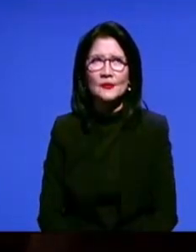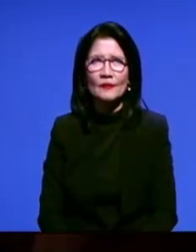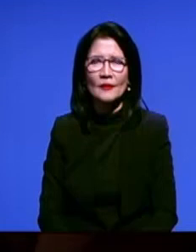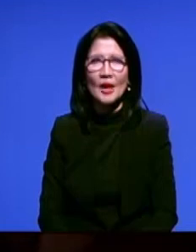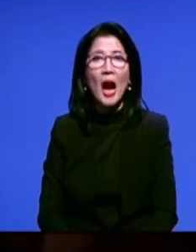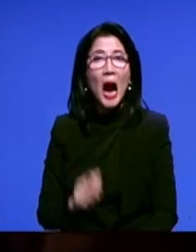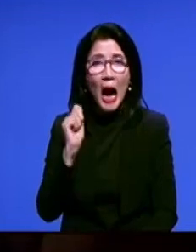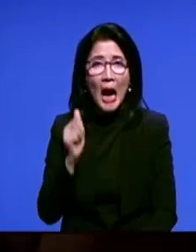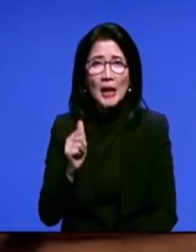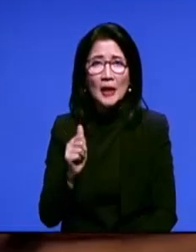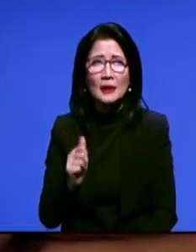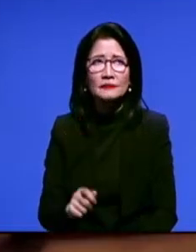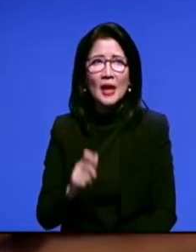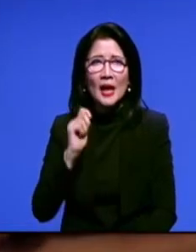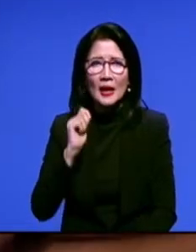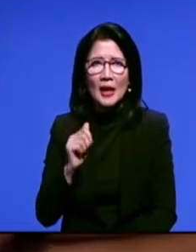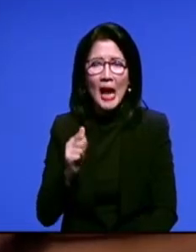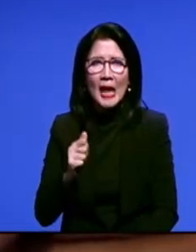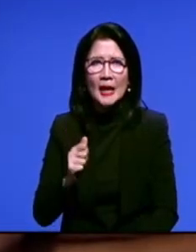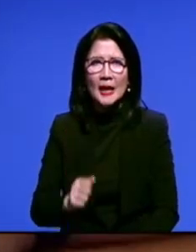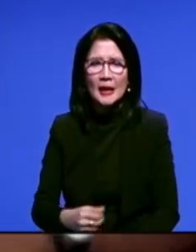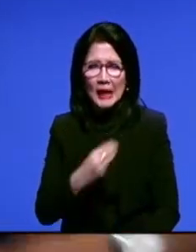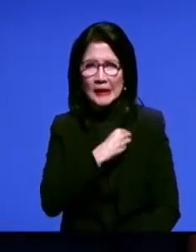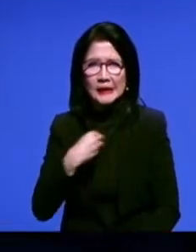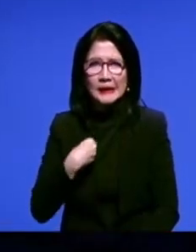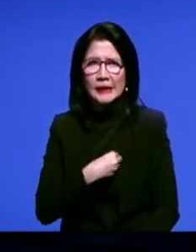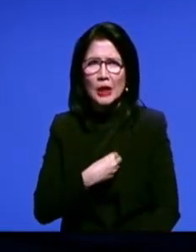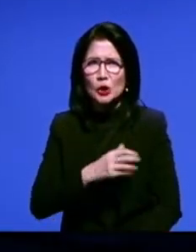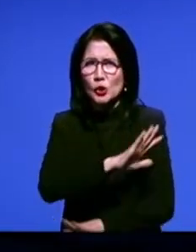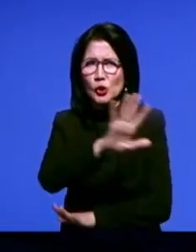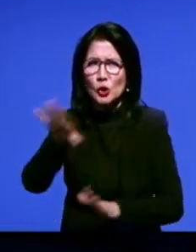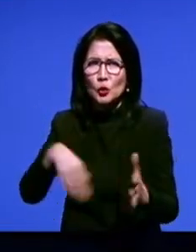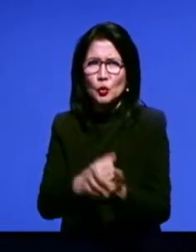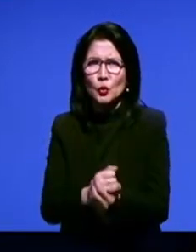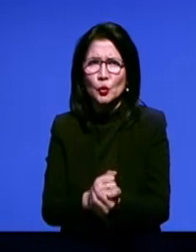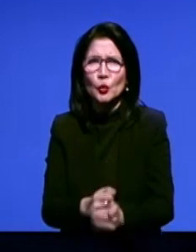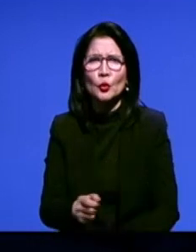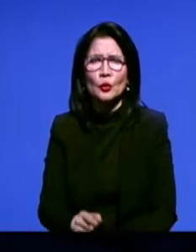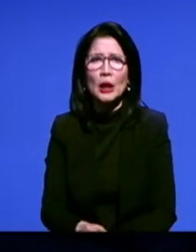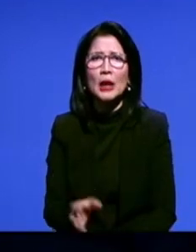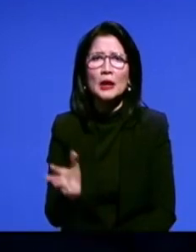Supaya bisa dilaksanakan cek secara menyeluruh, itu tidak dilaksanakan.